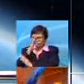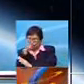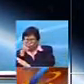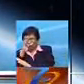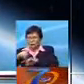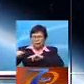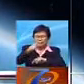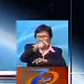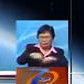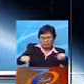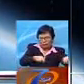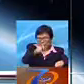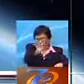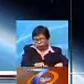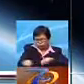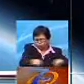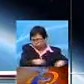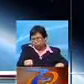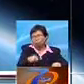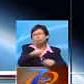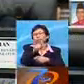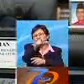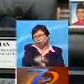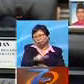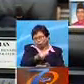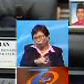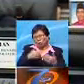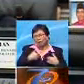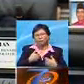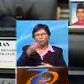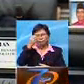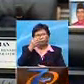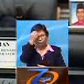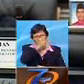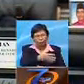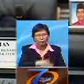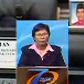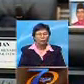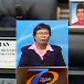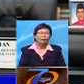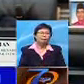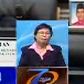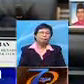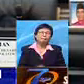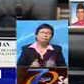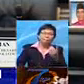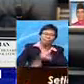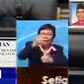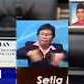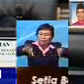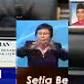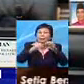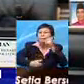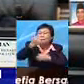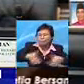tindakan agresif individu tertentu. Yang perlu kita tangani bersama. Tetapi yang paling penting ialah rakyat